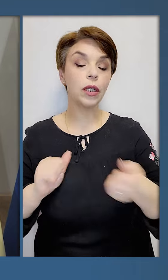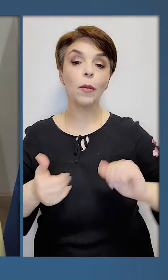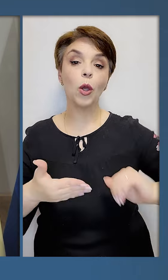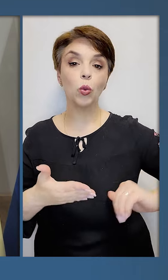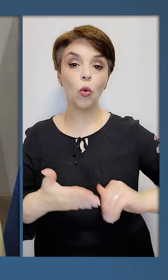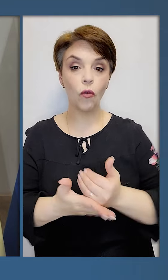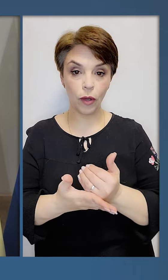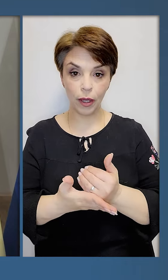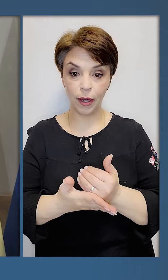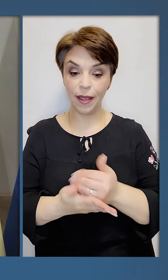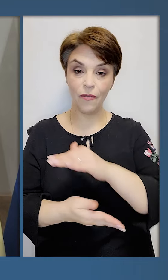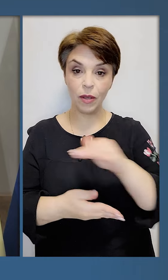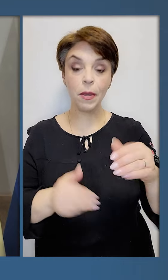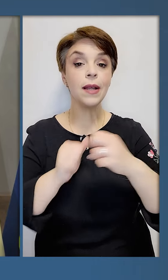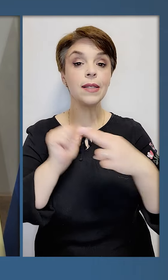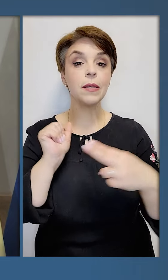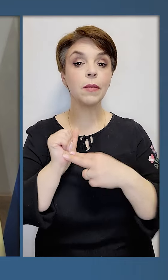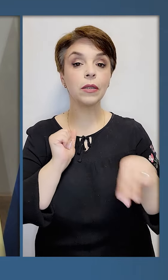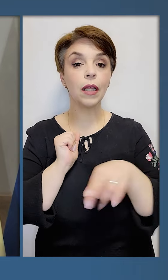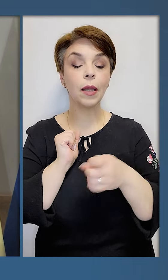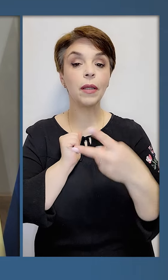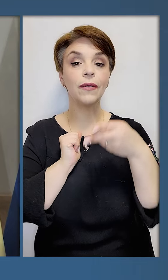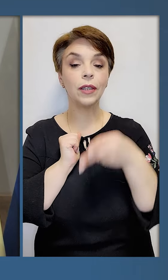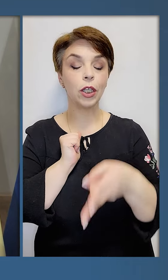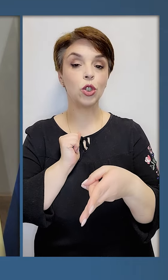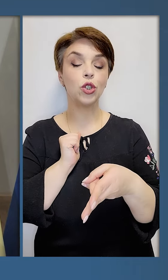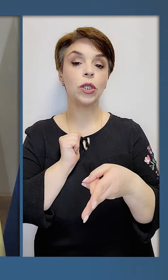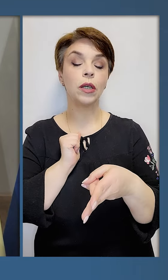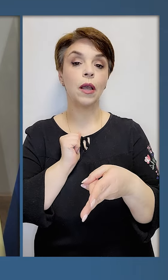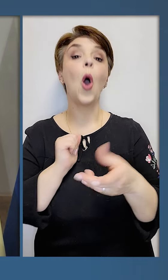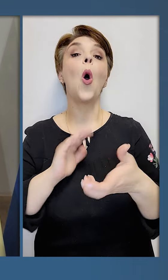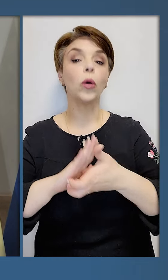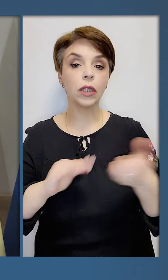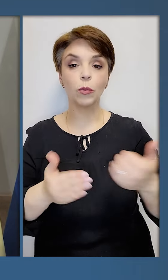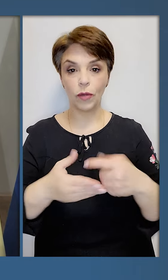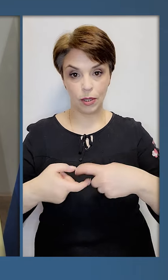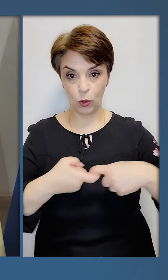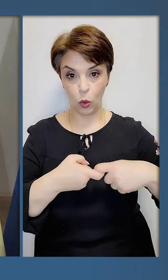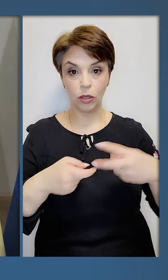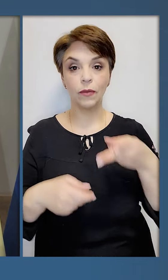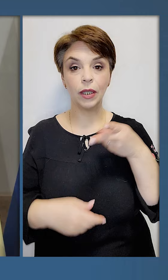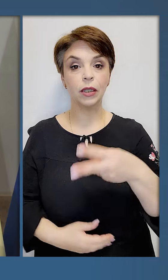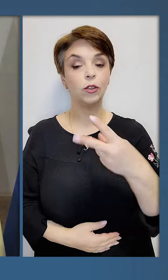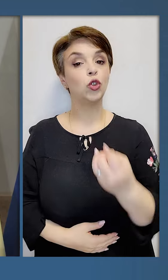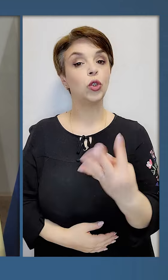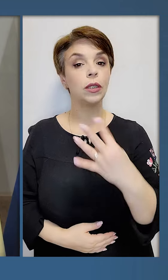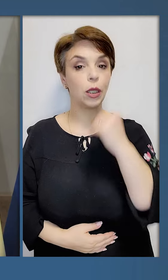отримає новий вимір 17 липня 2020 отримала новий зв'язок 17 липня 2014